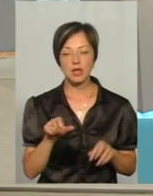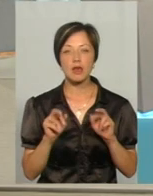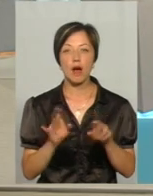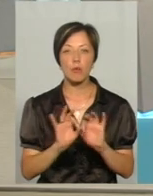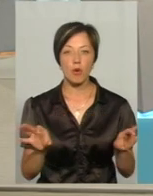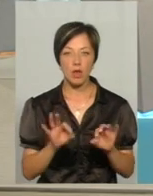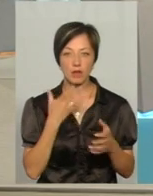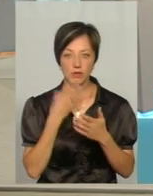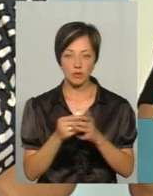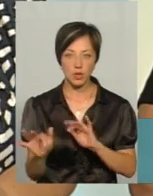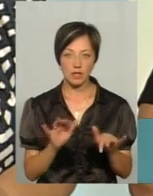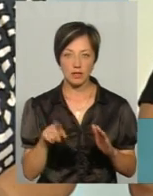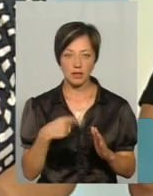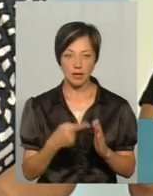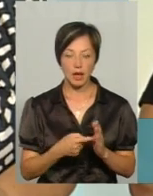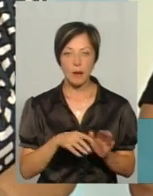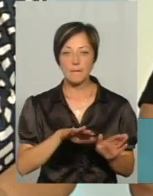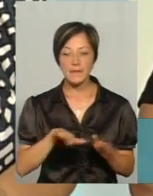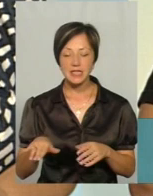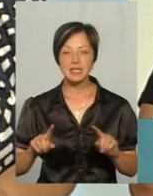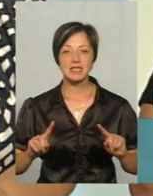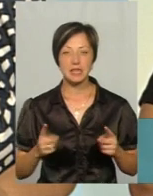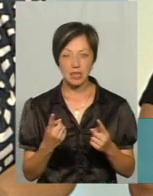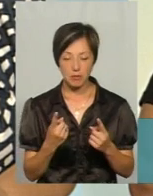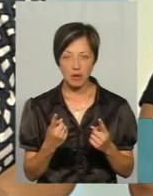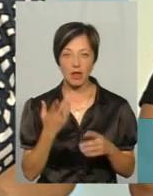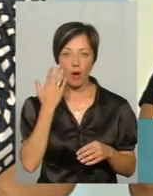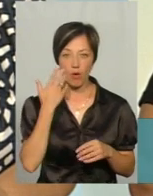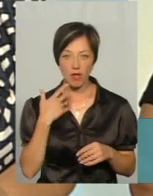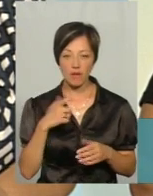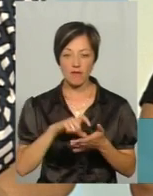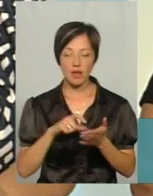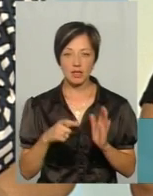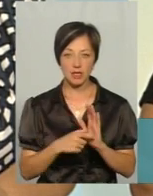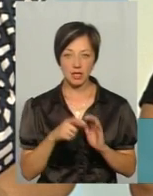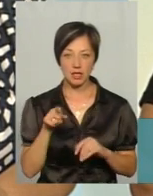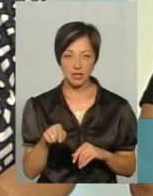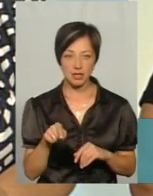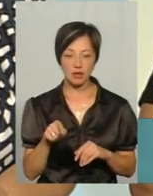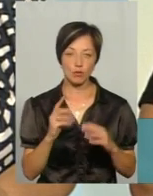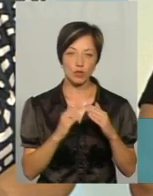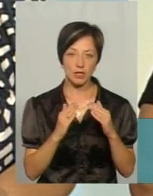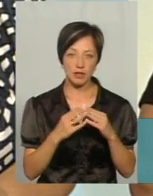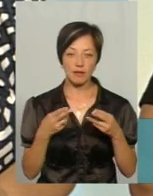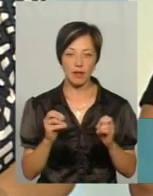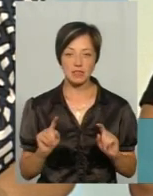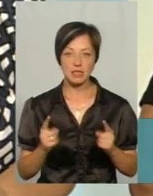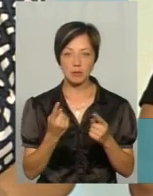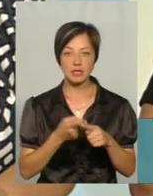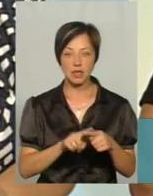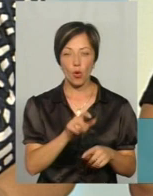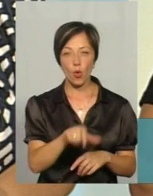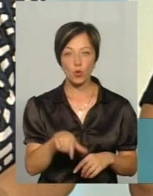пояснювали свої дії потім? Після вже затримання, коли в квартирі чи в будинку, де затримували цих